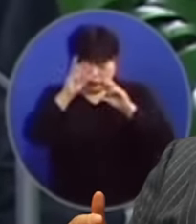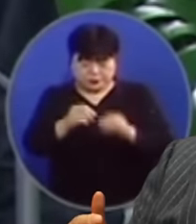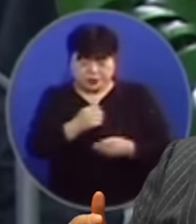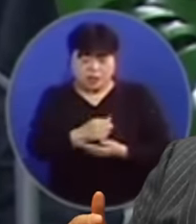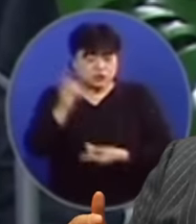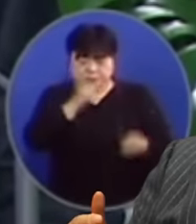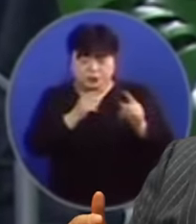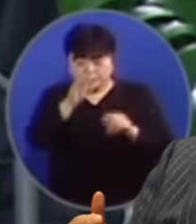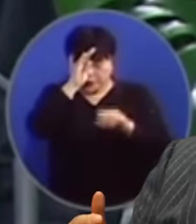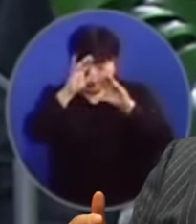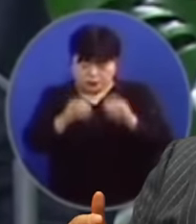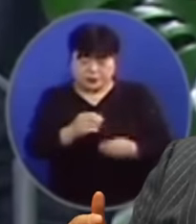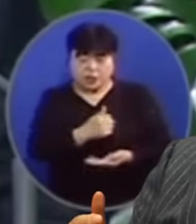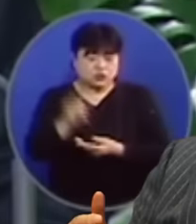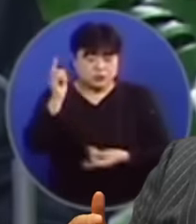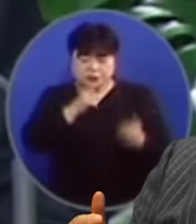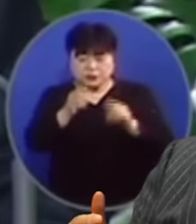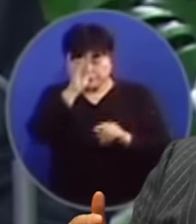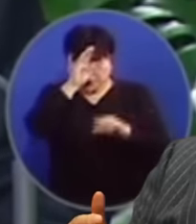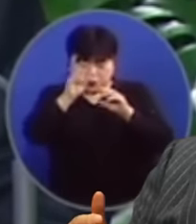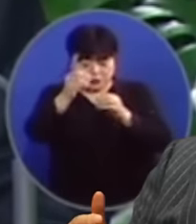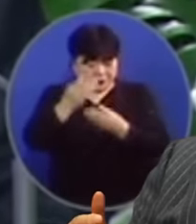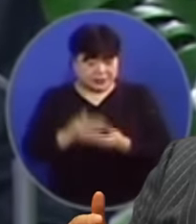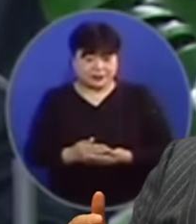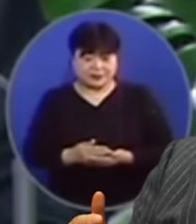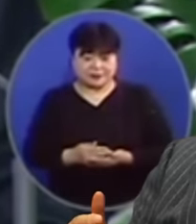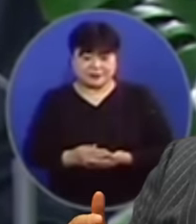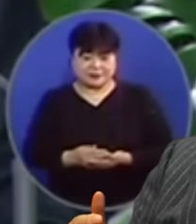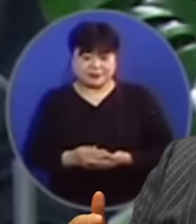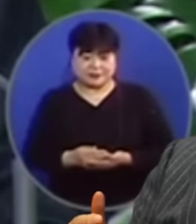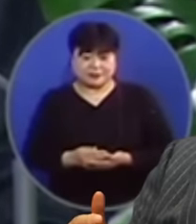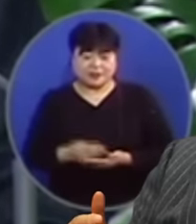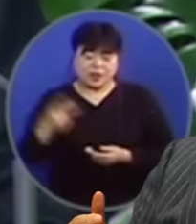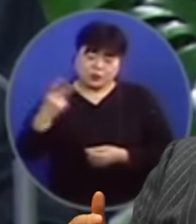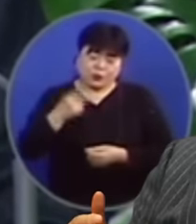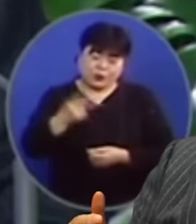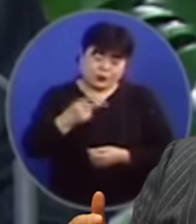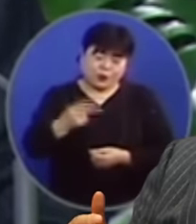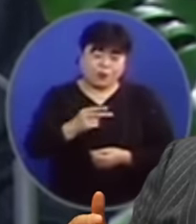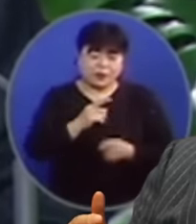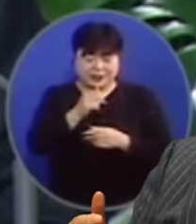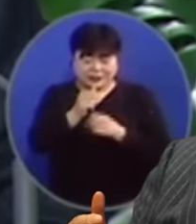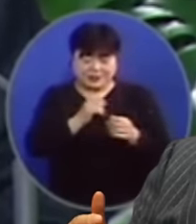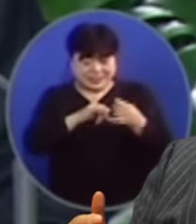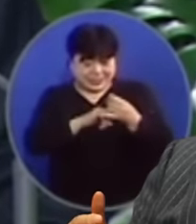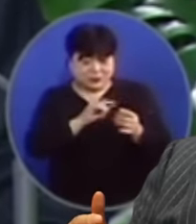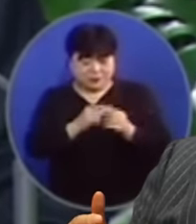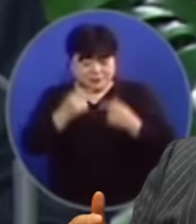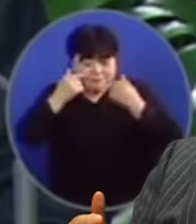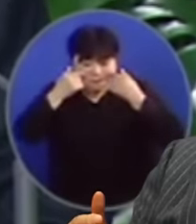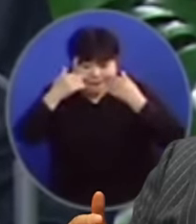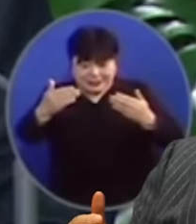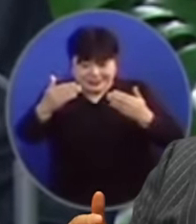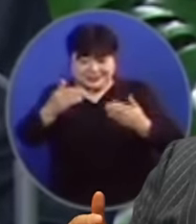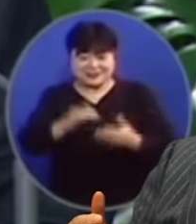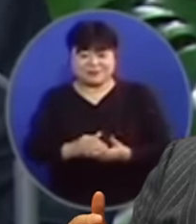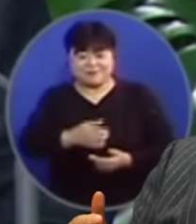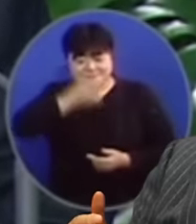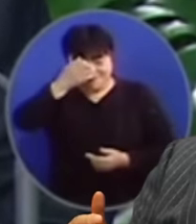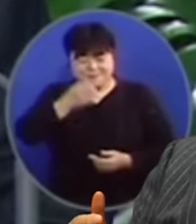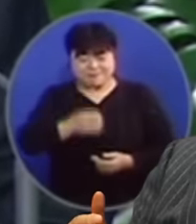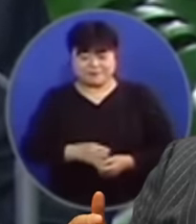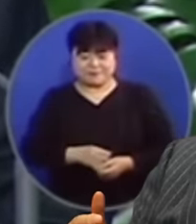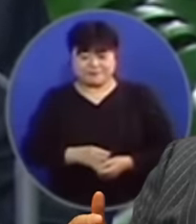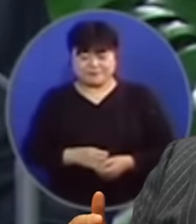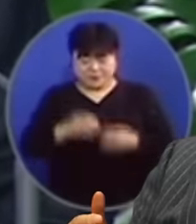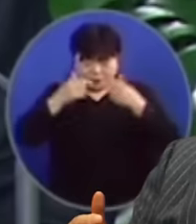너가 나음을 입었나니라. 제가 채찍에 맞음으로 너희가 나음을 입었나니라. 자꾸 말을 하니까 하나님 약속이 더 확실해지고 꿈이 난